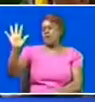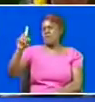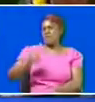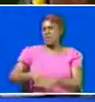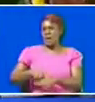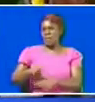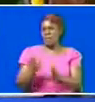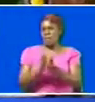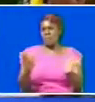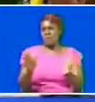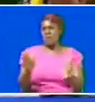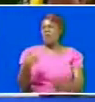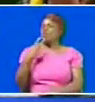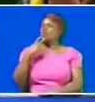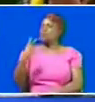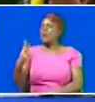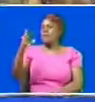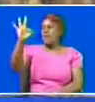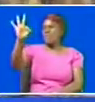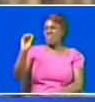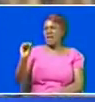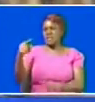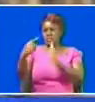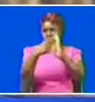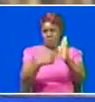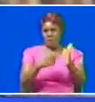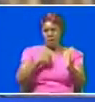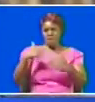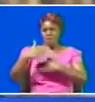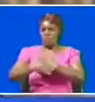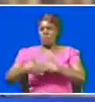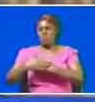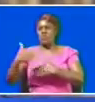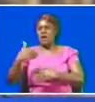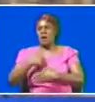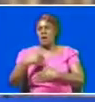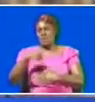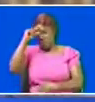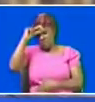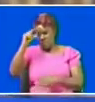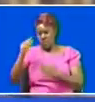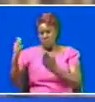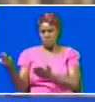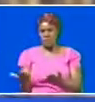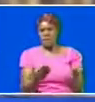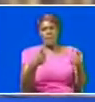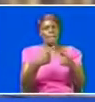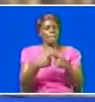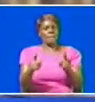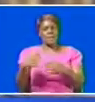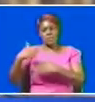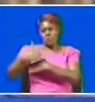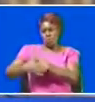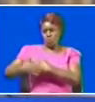ilipofanywa kuwa ya umma ni alama 230. Tuna zile kompyuta zililetwa na serikali, lakini hizo